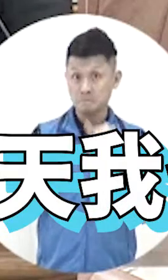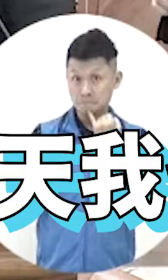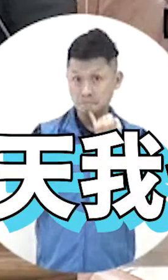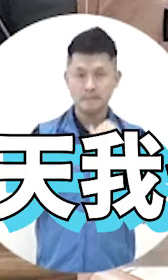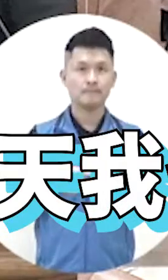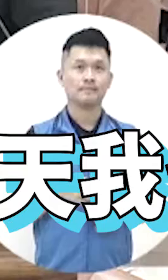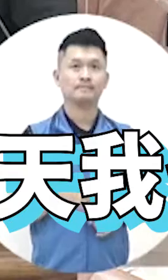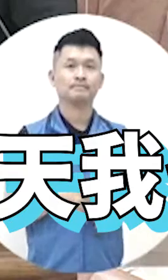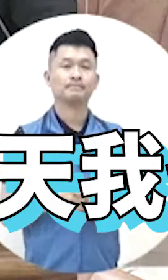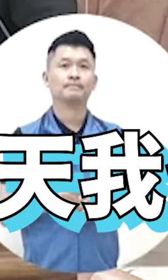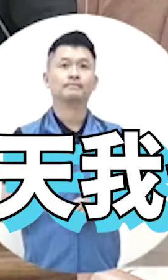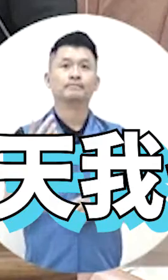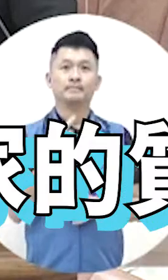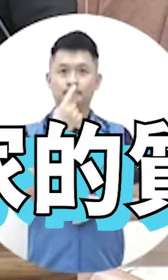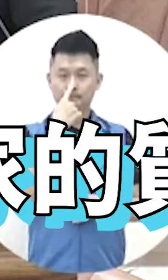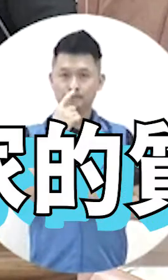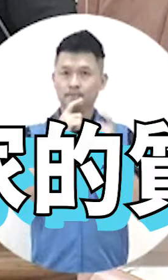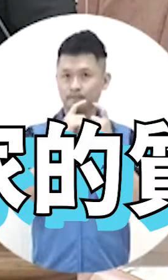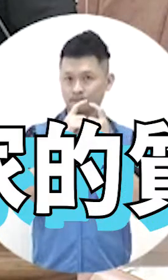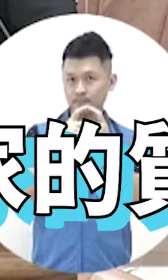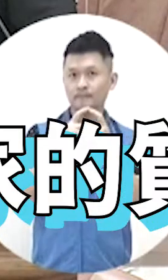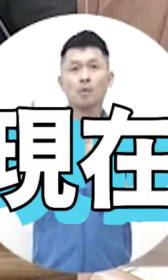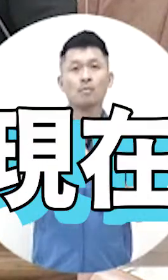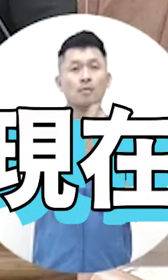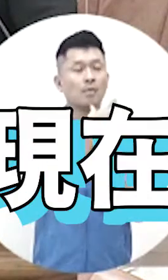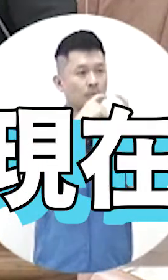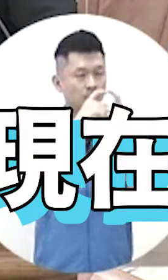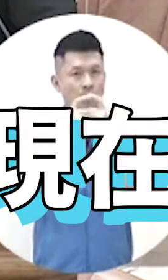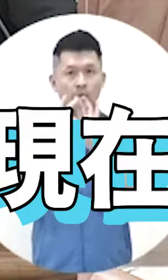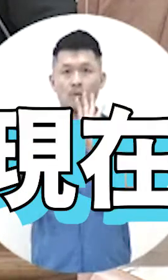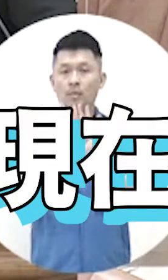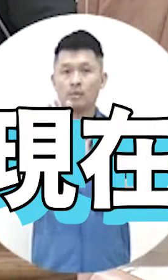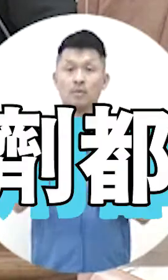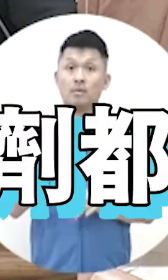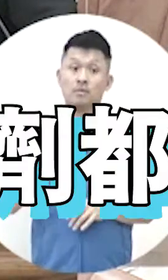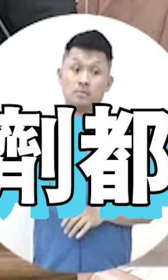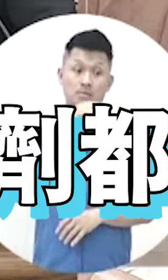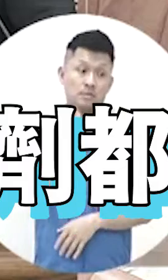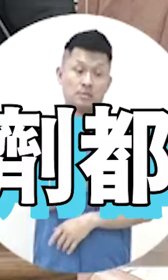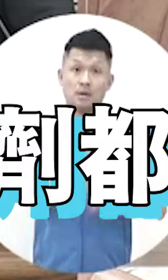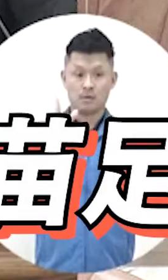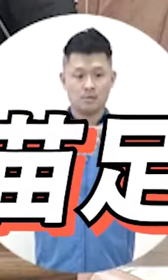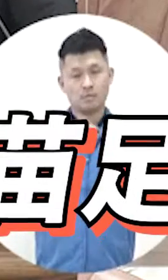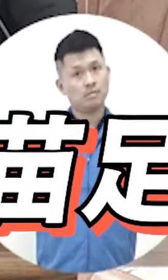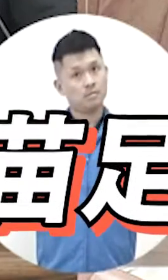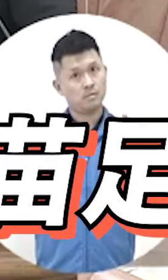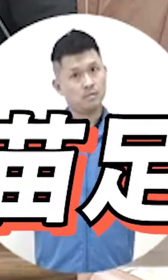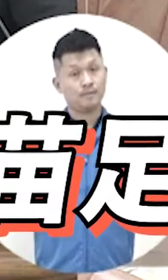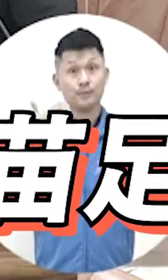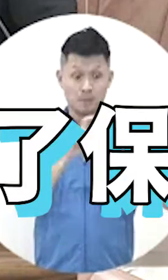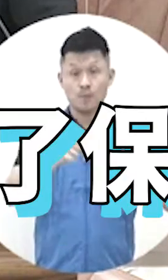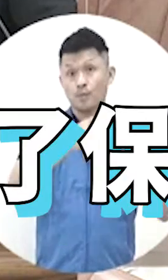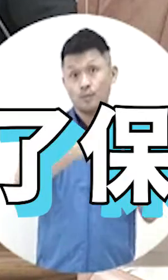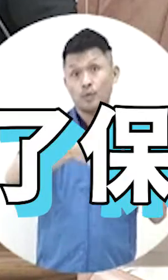我在今天我特别回应大家的垂询，我们老师现在打了一剂，那第二剂都还没打。如果疫苗足